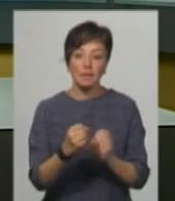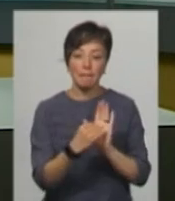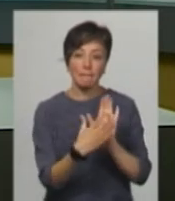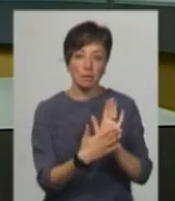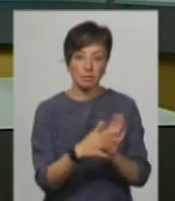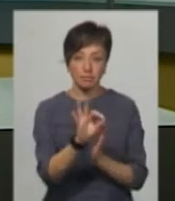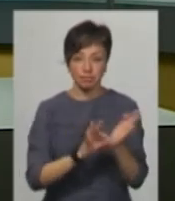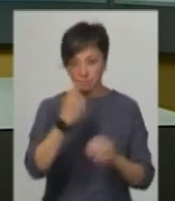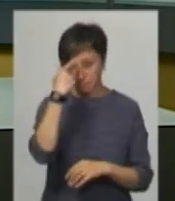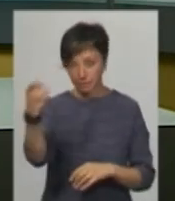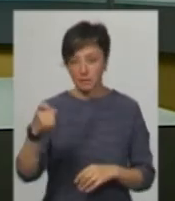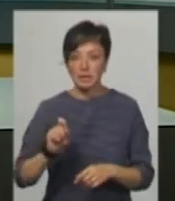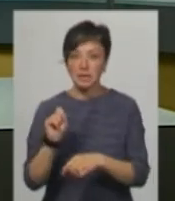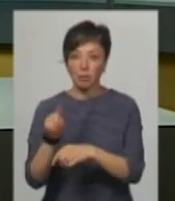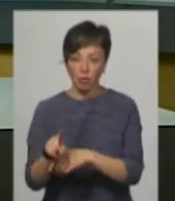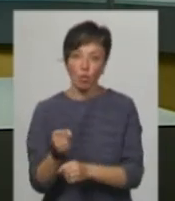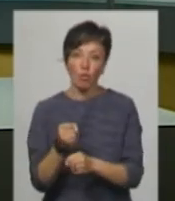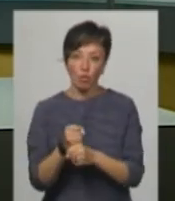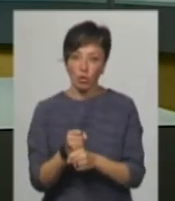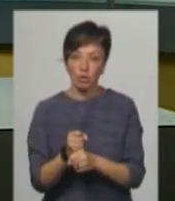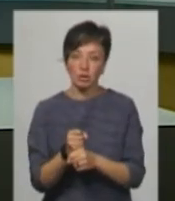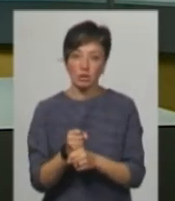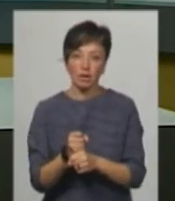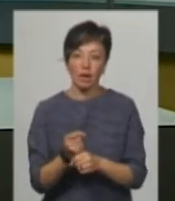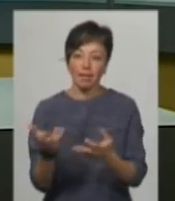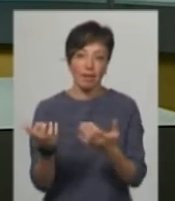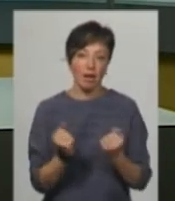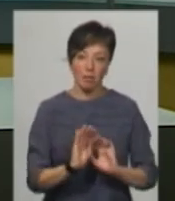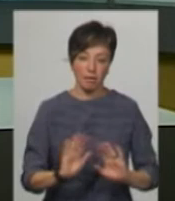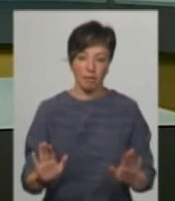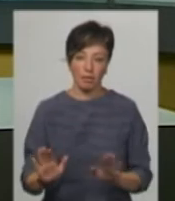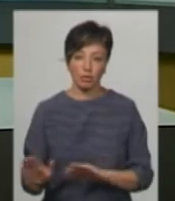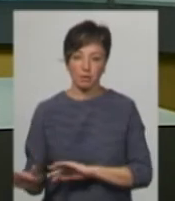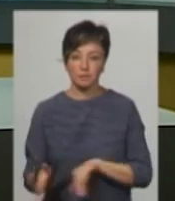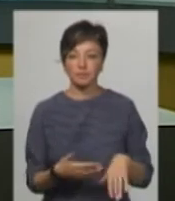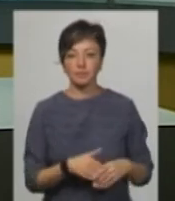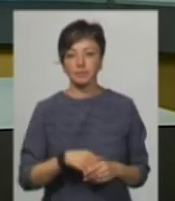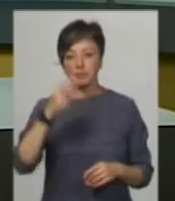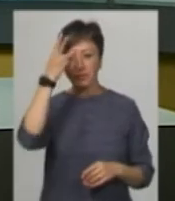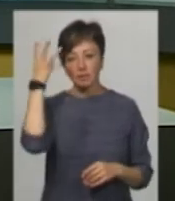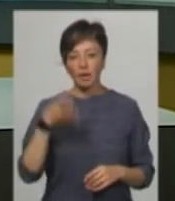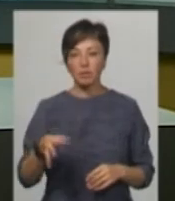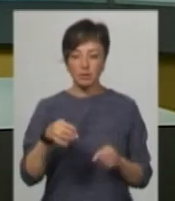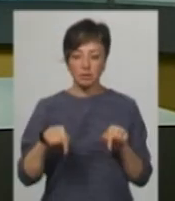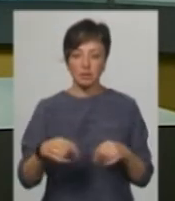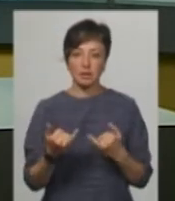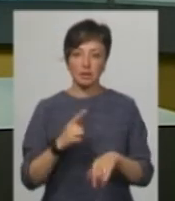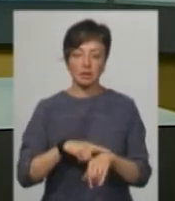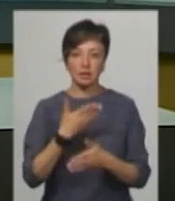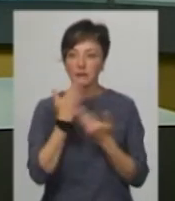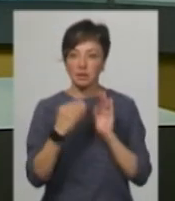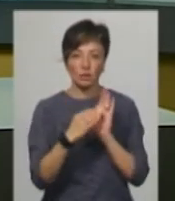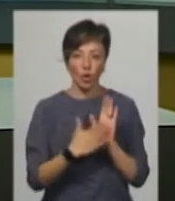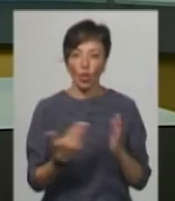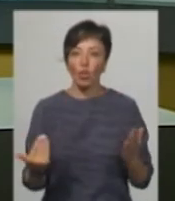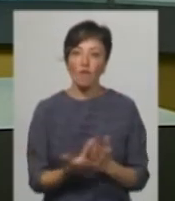одразу повідомляється замовнику, і роботи тоді не приймаються. На Хмельниччині станом на цю годину не зареєстровано